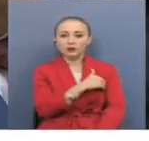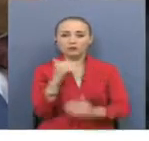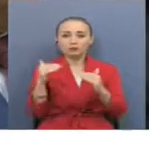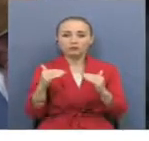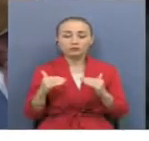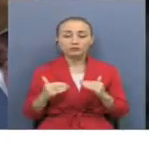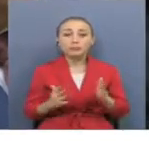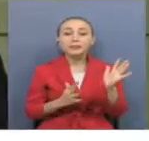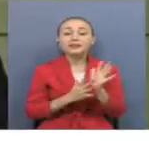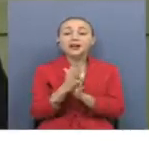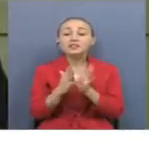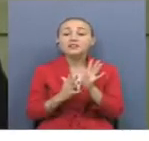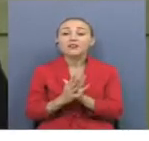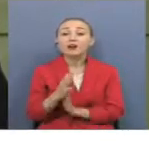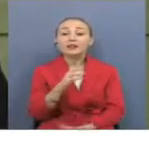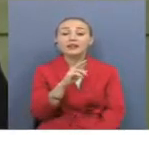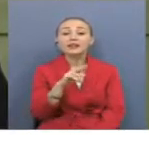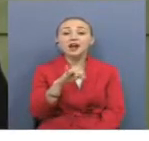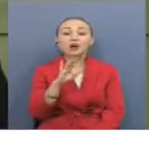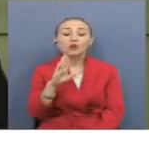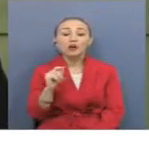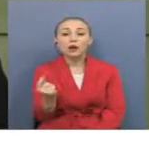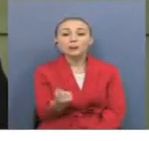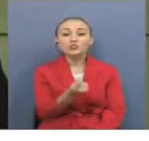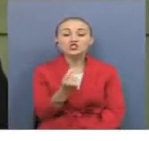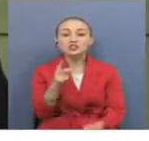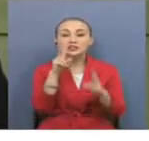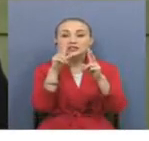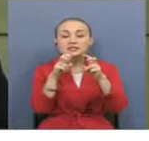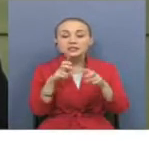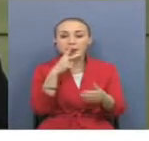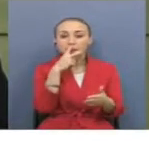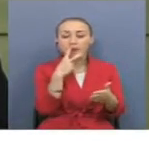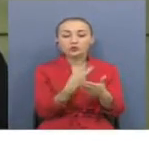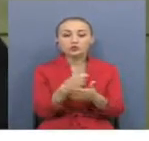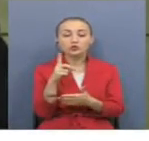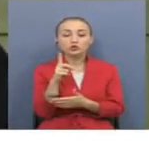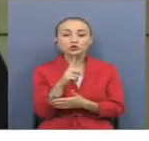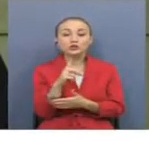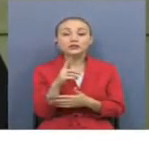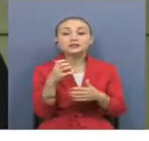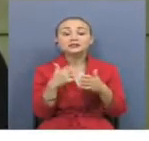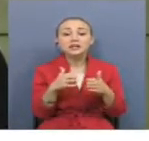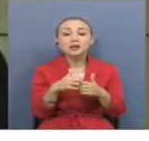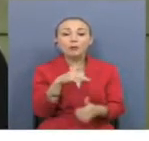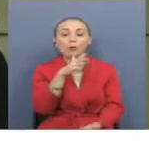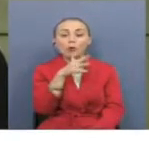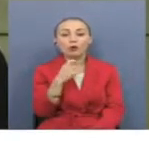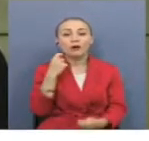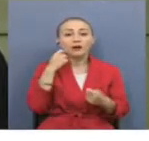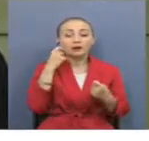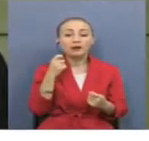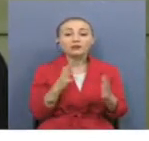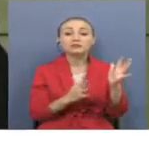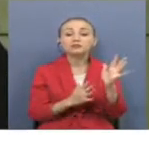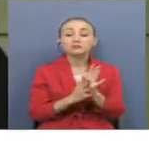нәтижелері ағымдағы жылдың жаздық бидайының 7-8 күнге ерте пісіп жетілетінін көрсетті. Мұндай бидайды тура комбайн әдісімен жинаған тиімді, ал мамыр